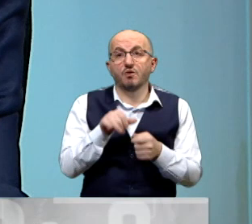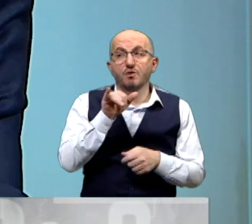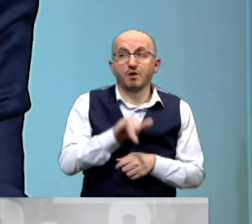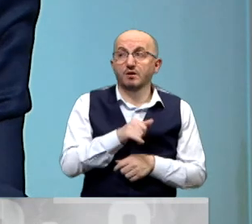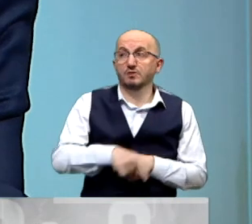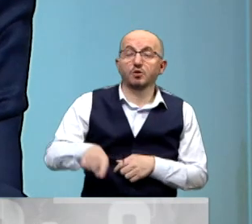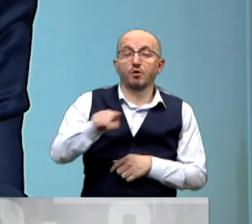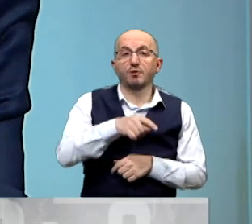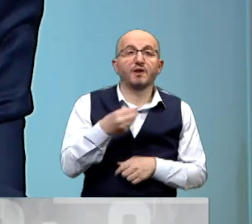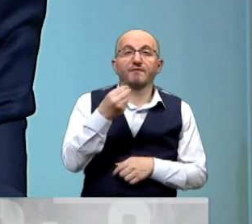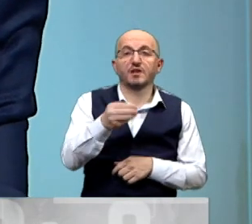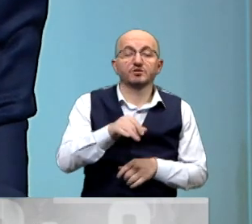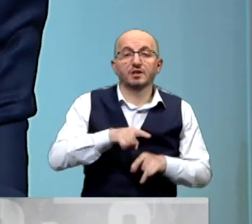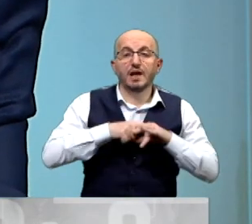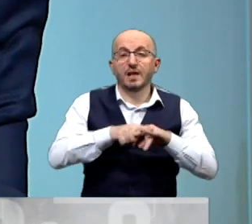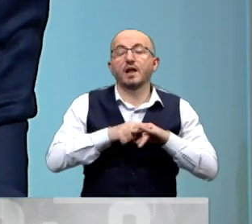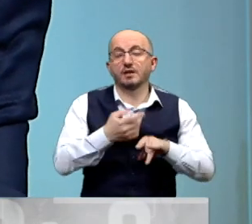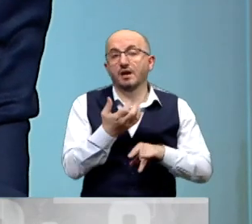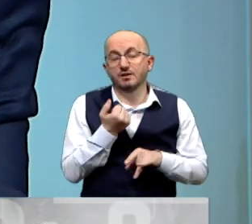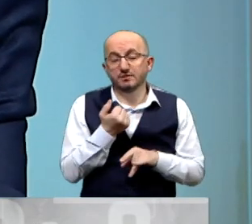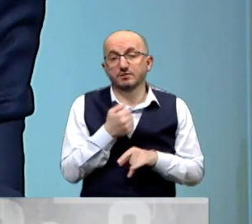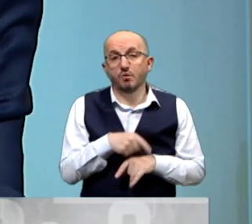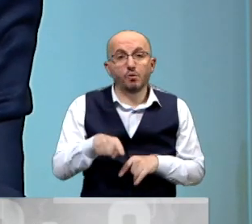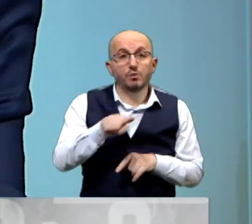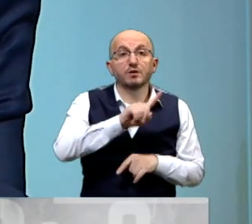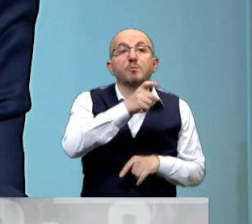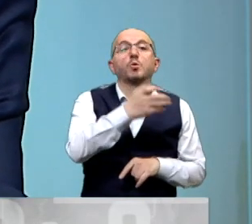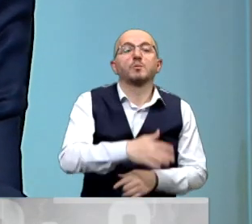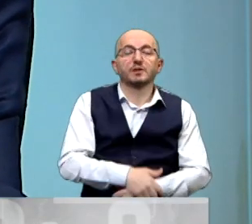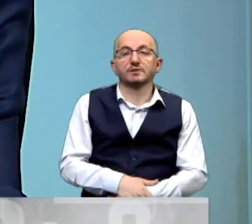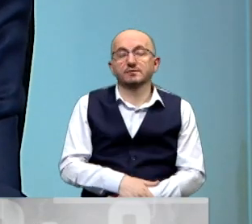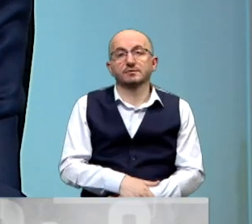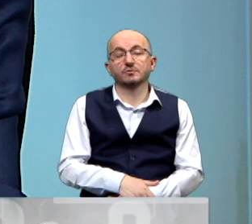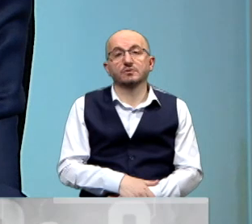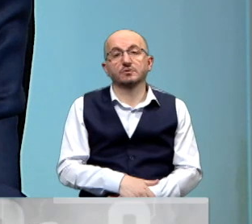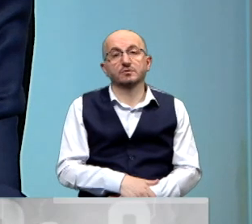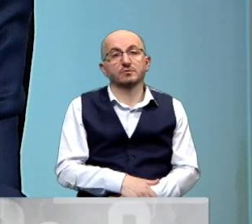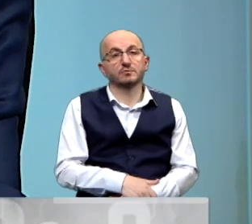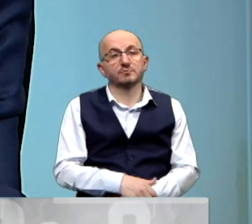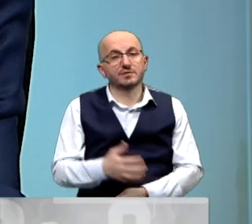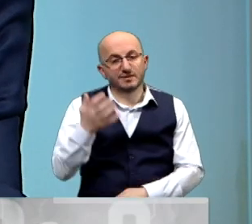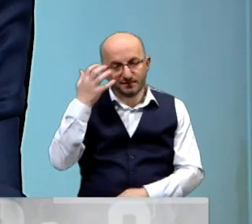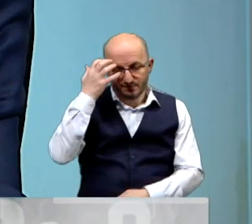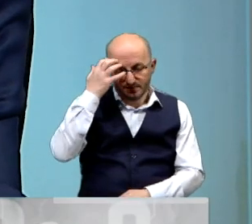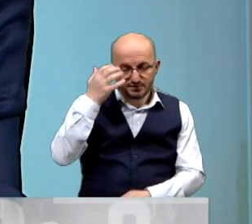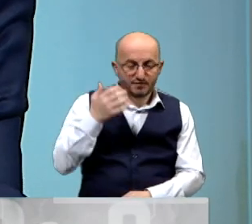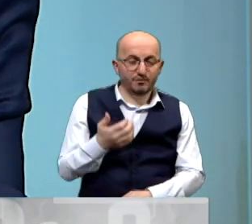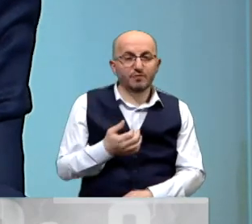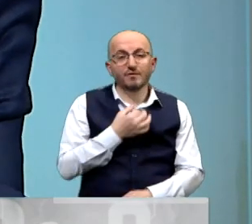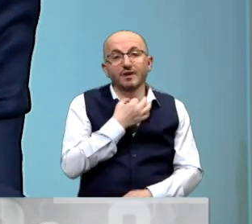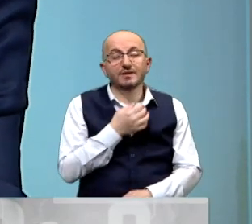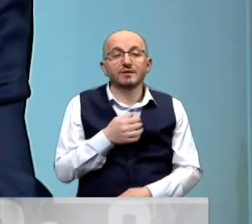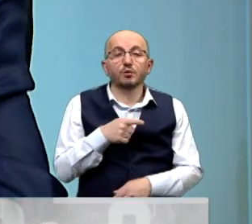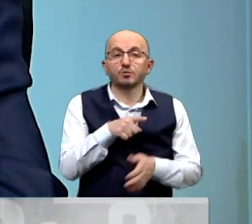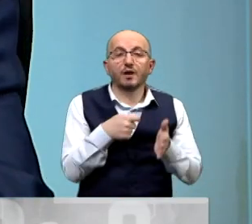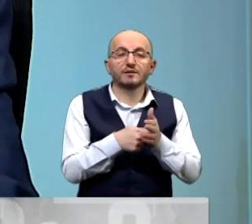onlara verecek helallik alacak ol diye onları da bulamadı O zaman onu bir fakire fukaraya onun